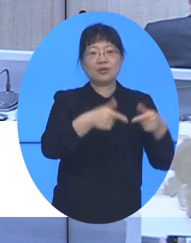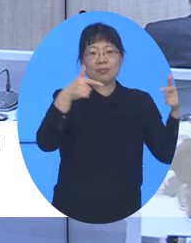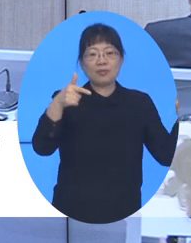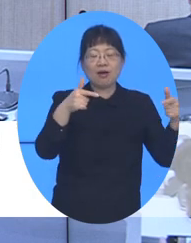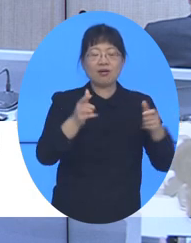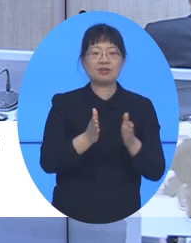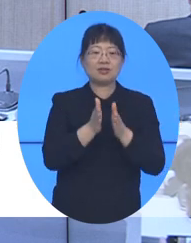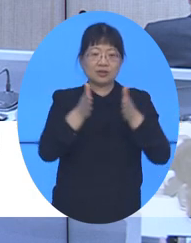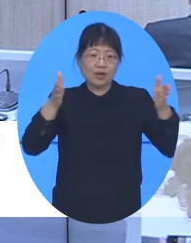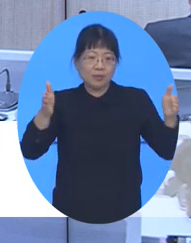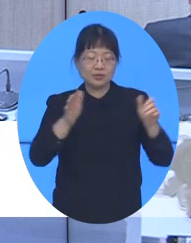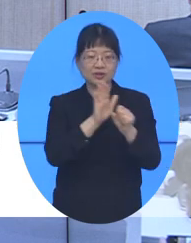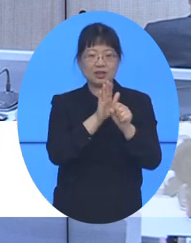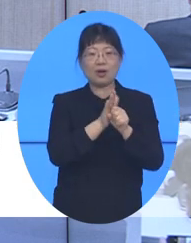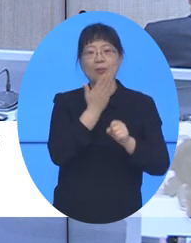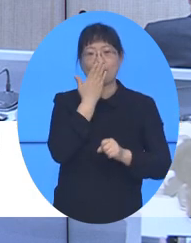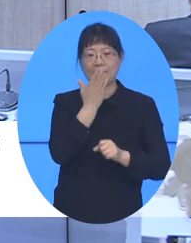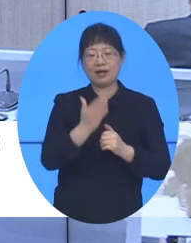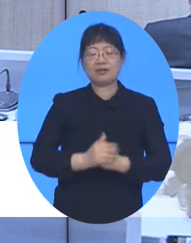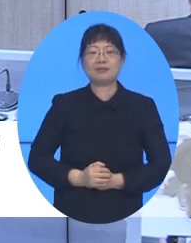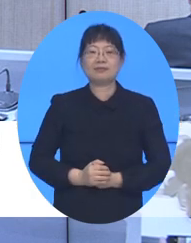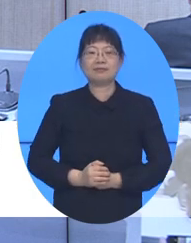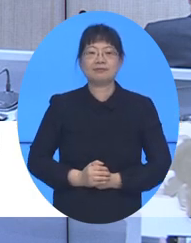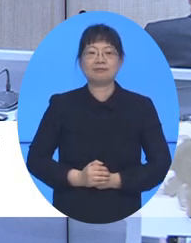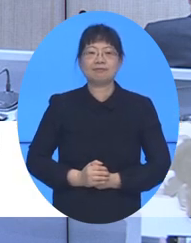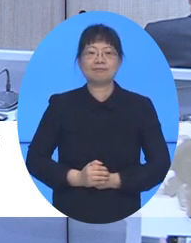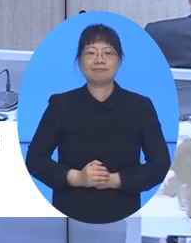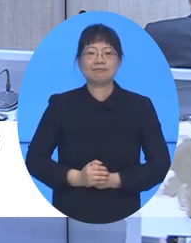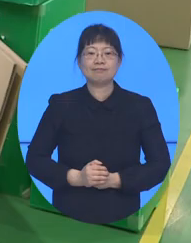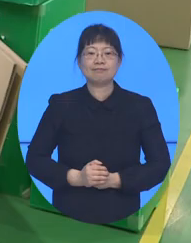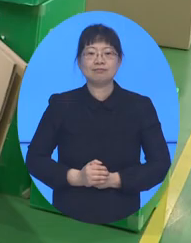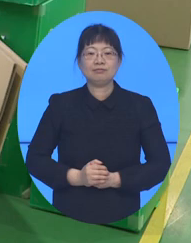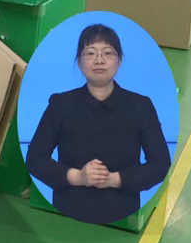것이 특징입니다. 자세한 내용 리포트로 함께 보시죠.